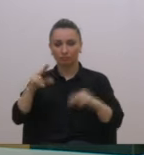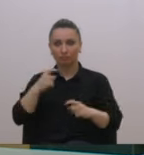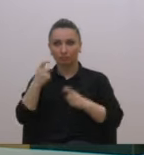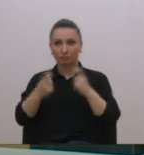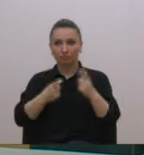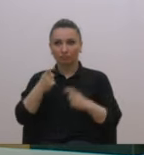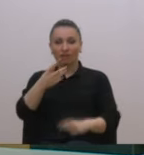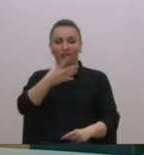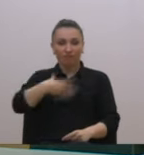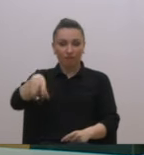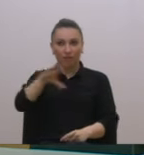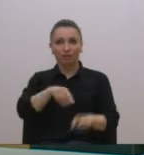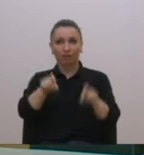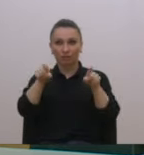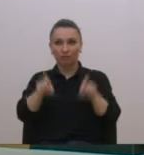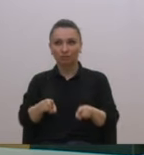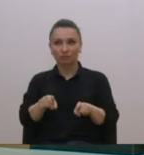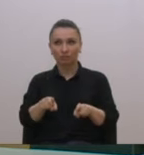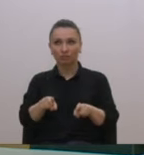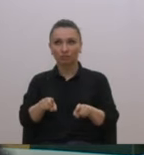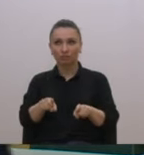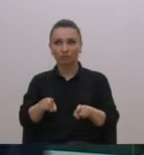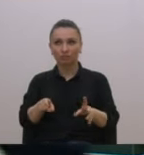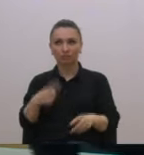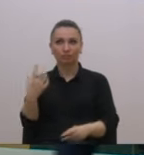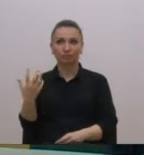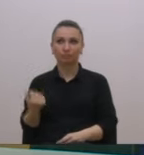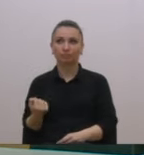დაბთ ყველა დაჯექით.